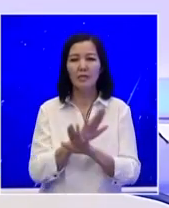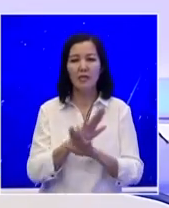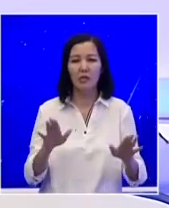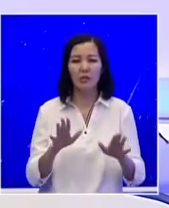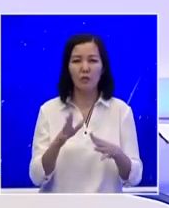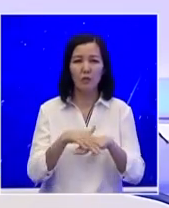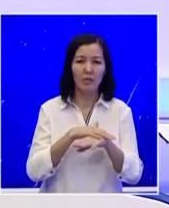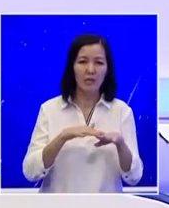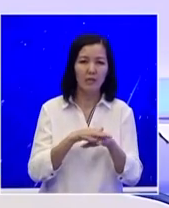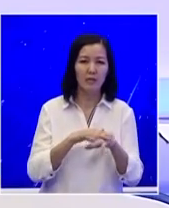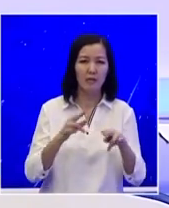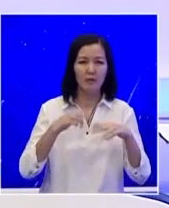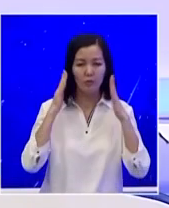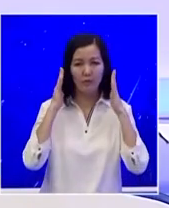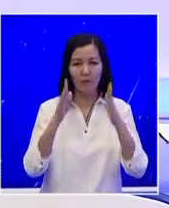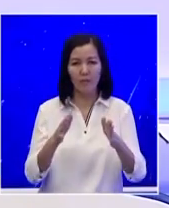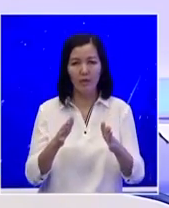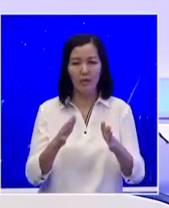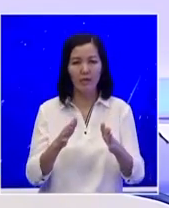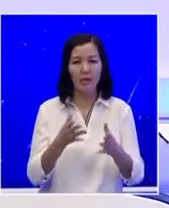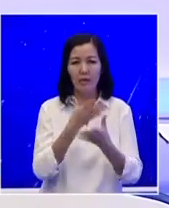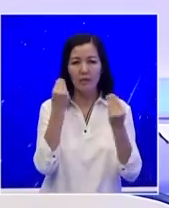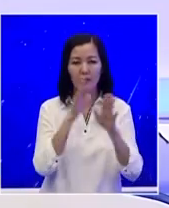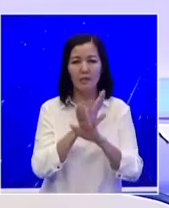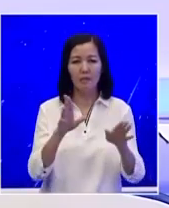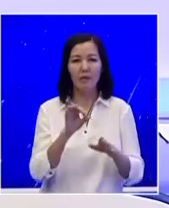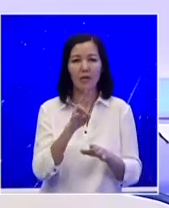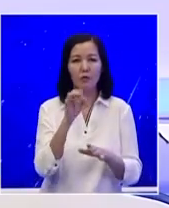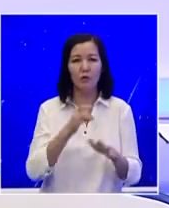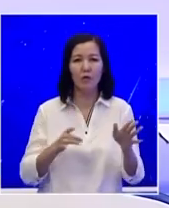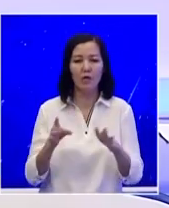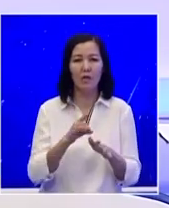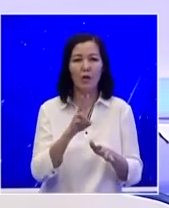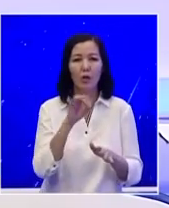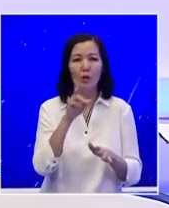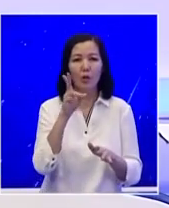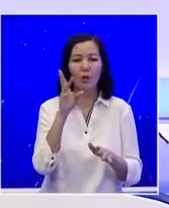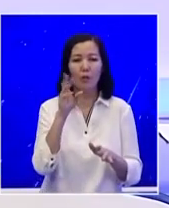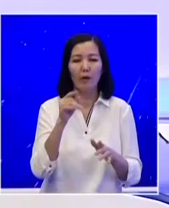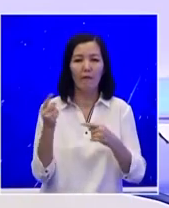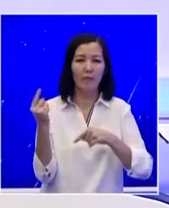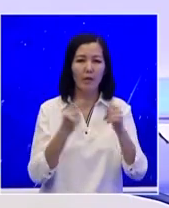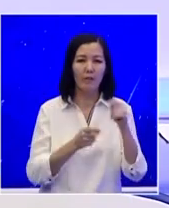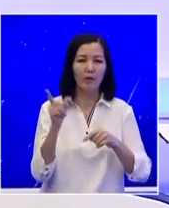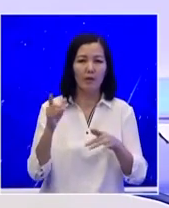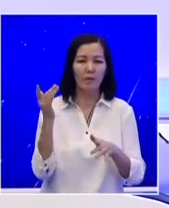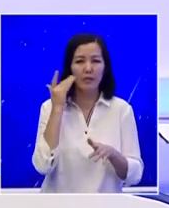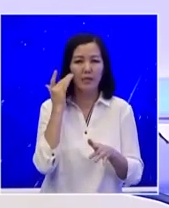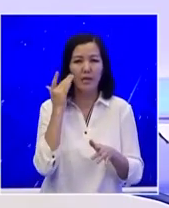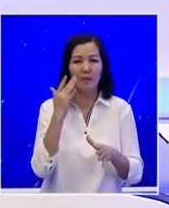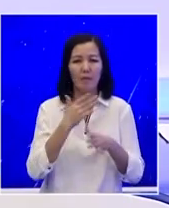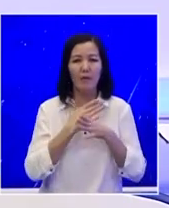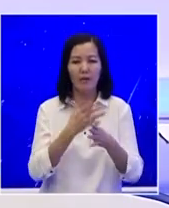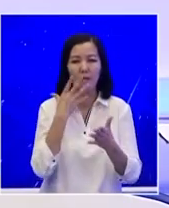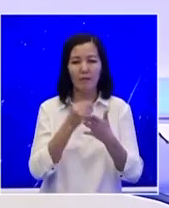в особенном приоритете. Не забывает об этом уроженец Аксусского района Молдияр Нурбаев. Предприниматель на постоянной основе